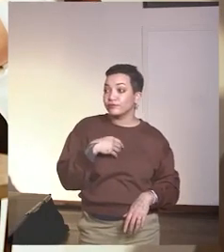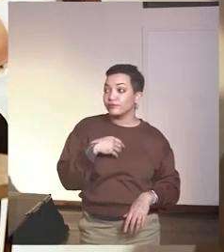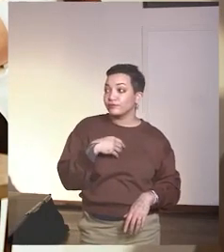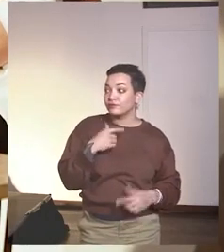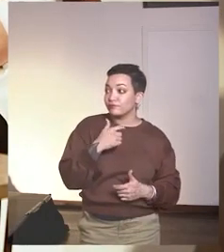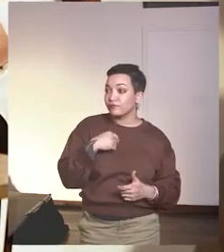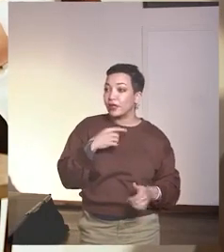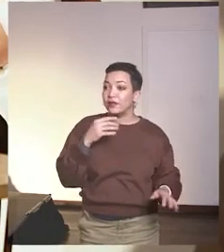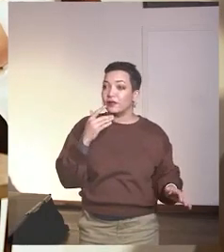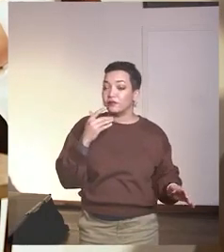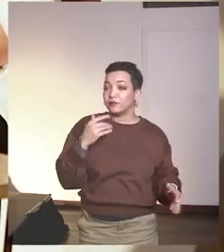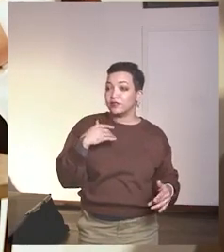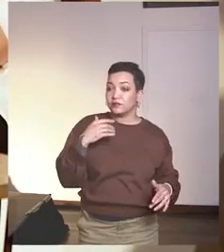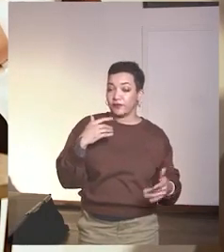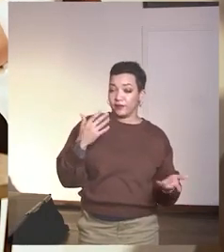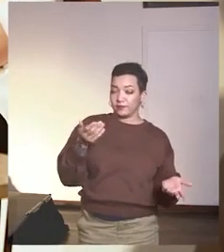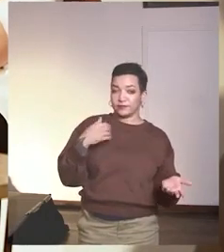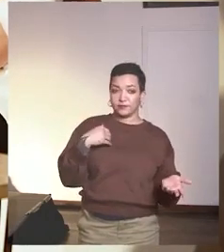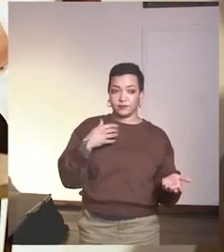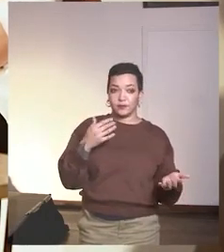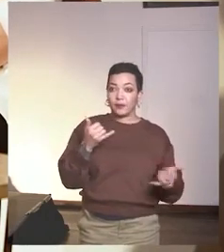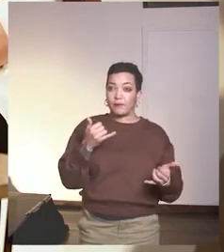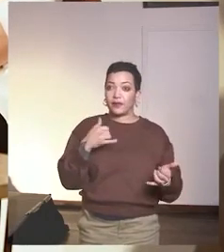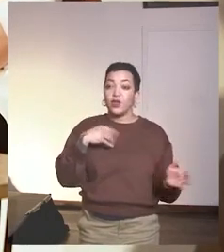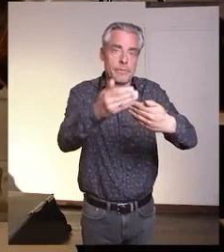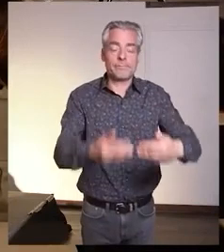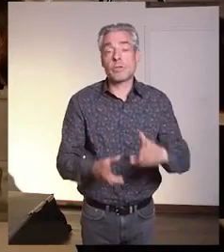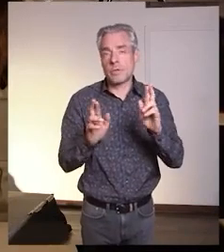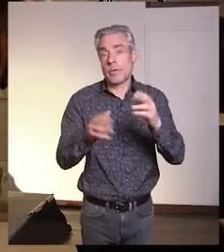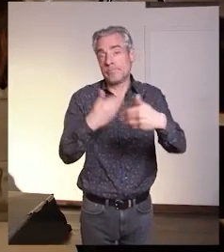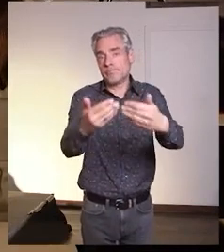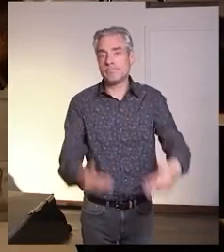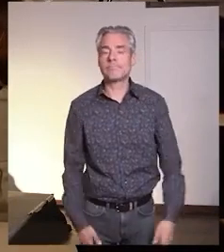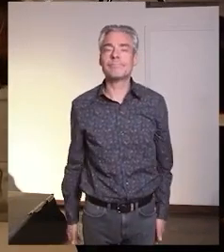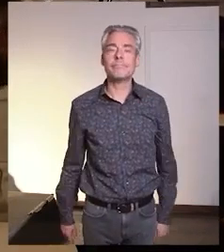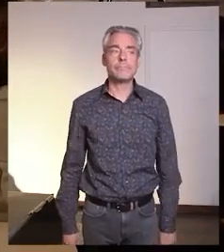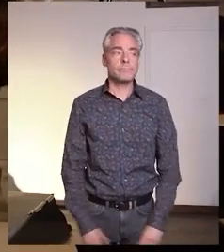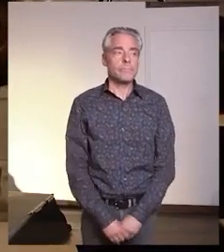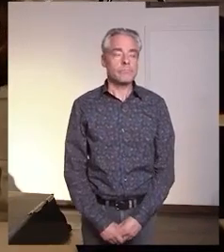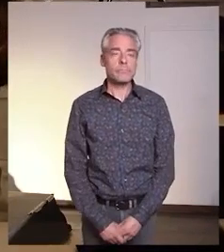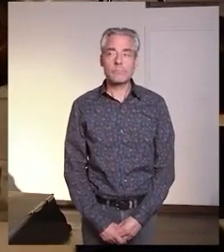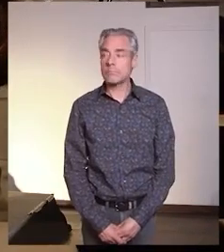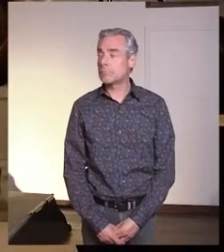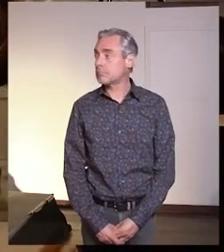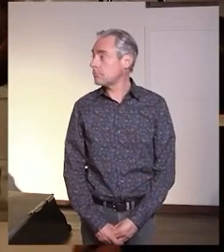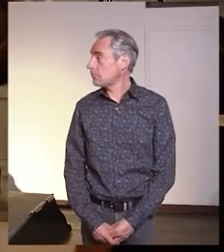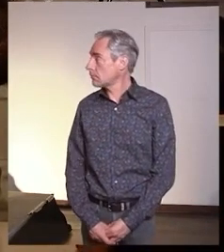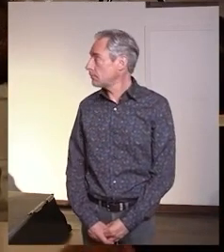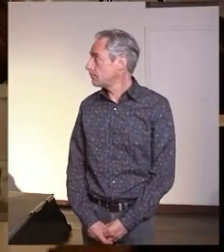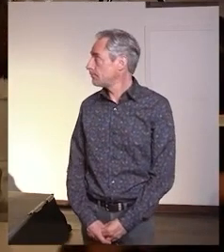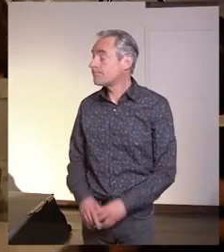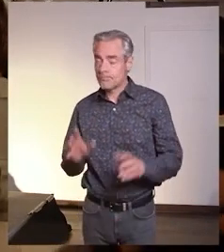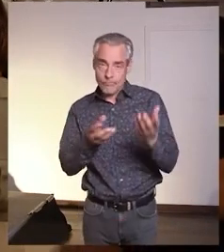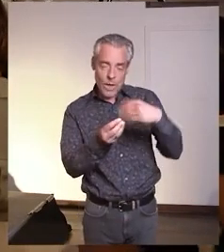cas-là. C'est peut-être pas la peine de huer, je crois pas. Tiffaine Mourier, vous vouliez réagir ? Si je peux me